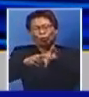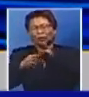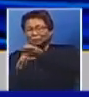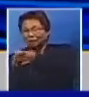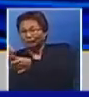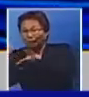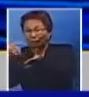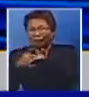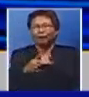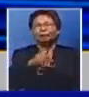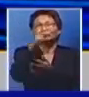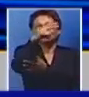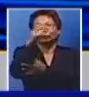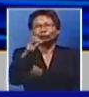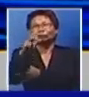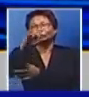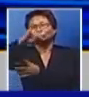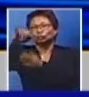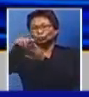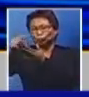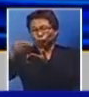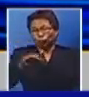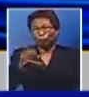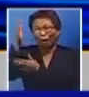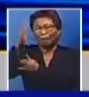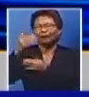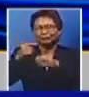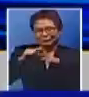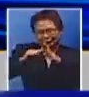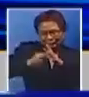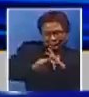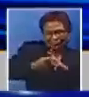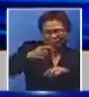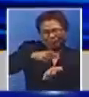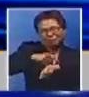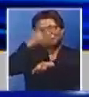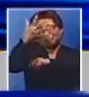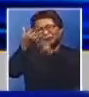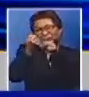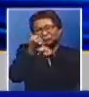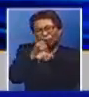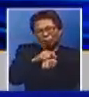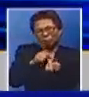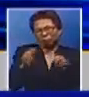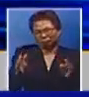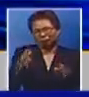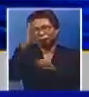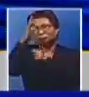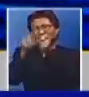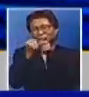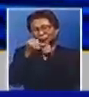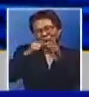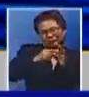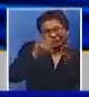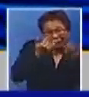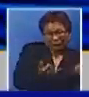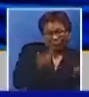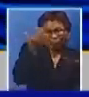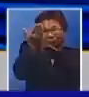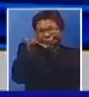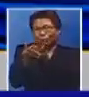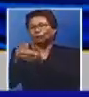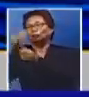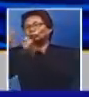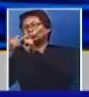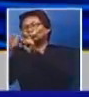semula berjumlah RM300 juta yang akan diwujudkan dalam tempoh 5 tahun bermula tahun ini hingga